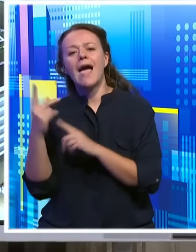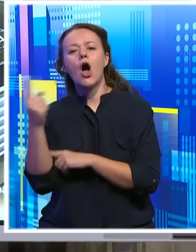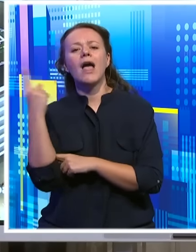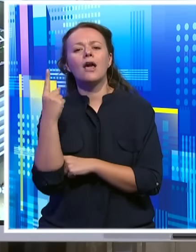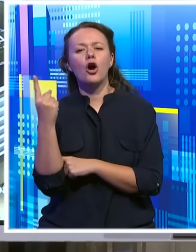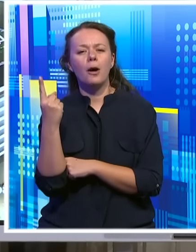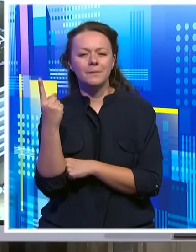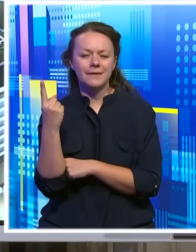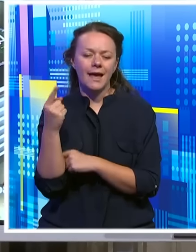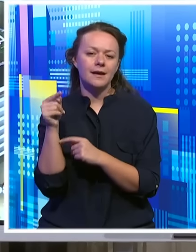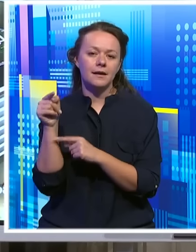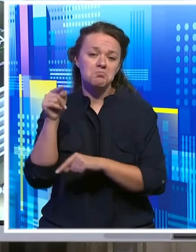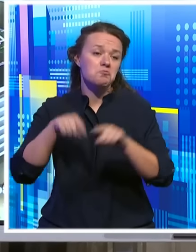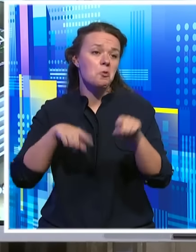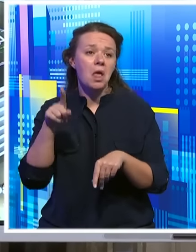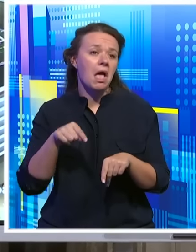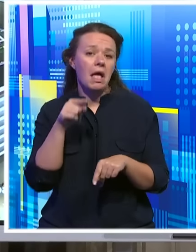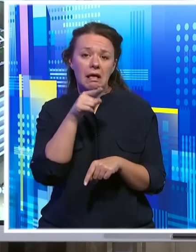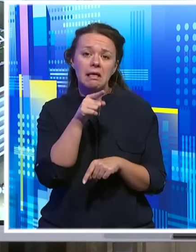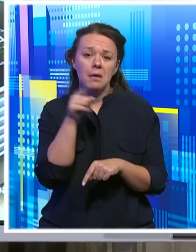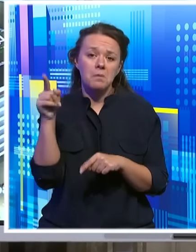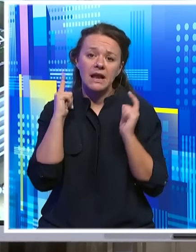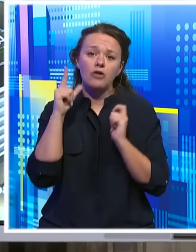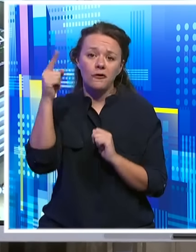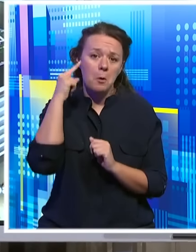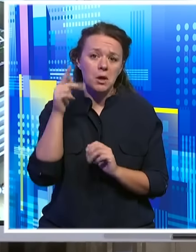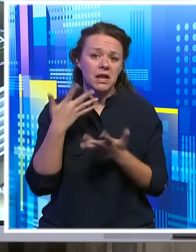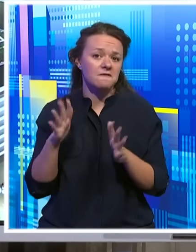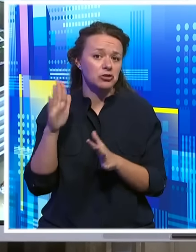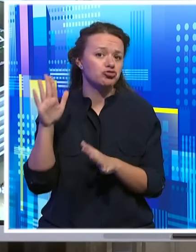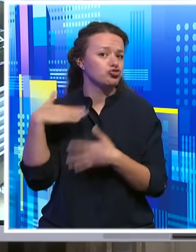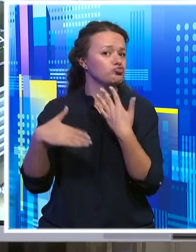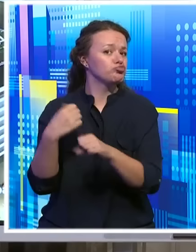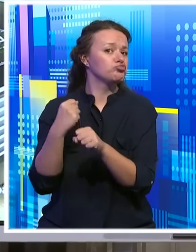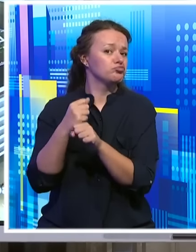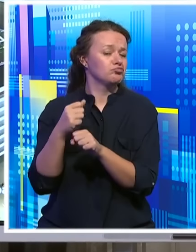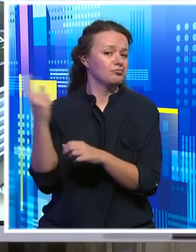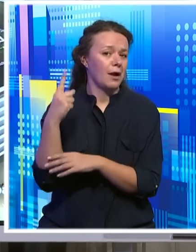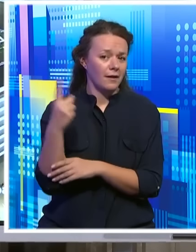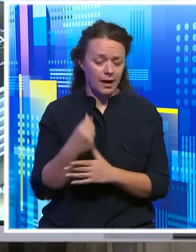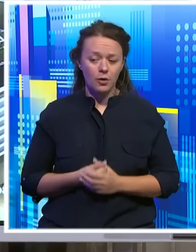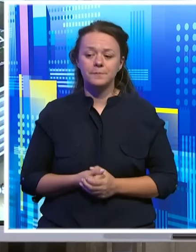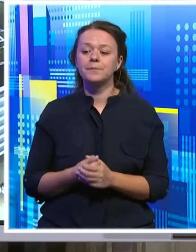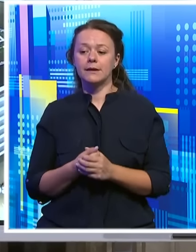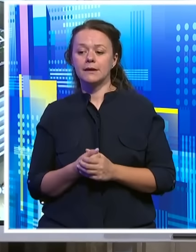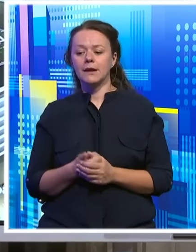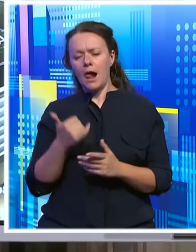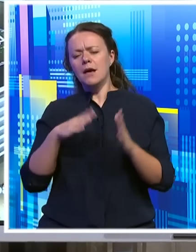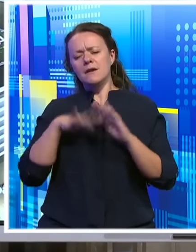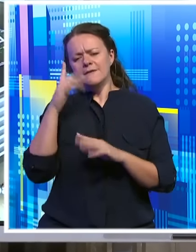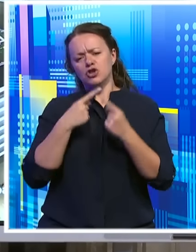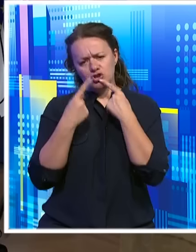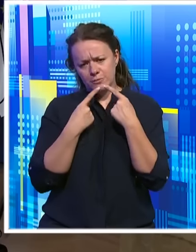pojedinim gradovima u Narodnoj Republici Kini, ali tek ćemo o tome da razgovaramo i podrobnije da vas